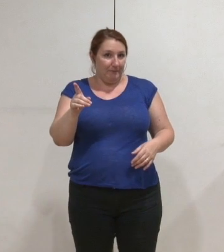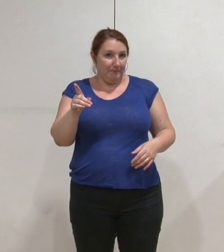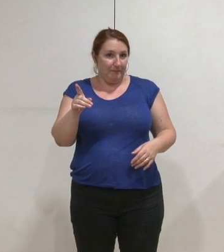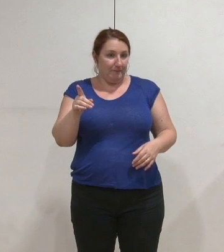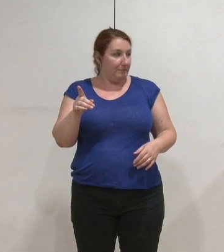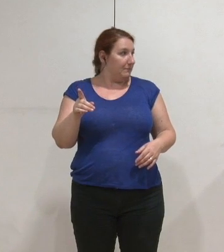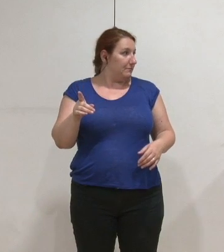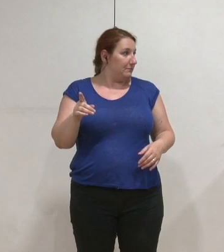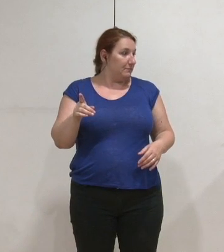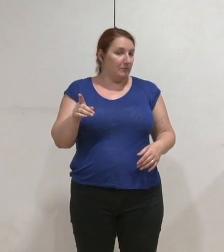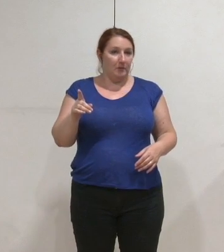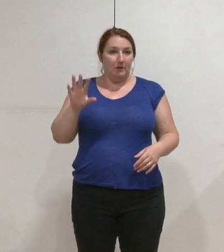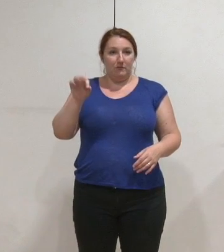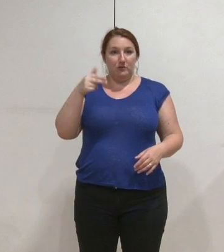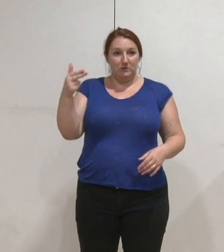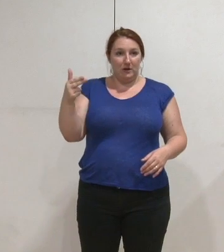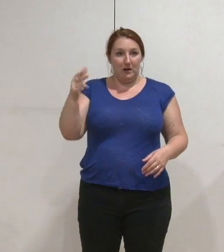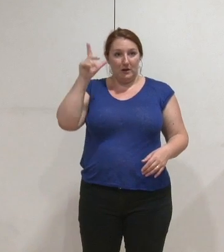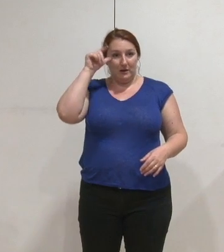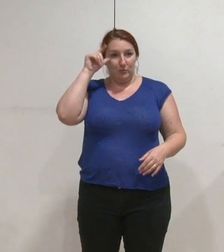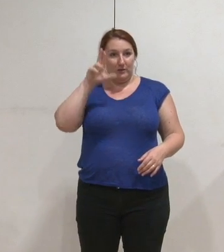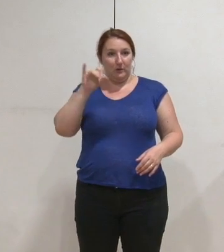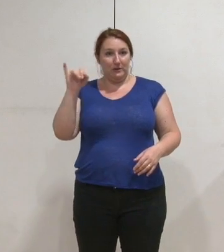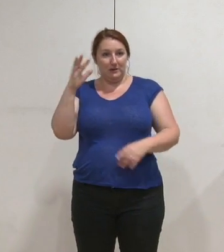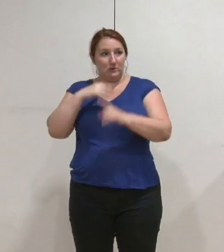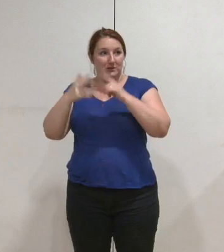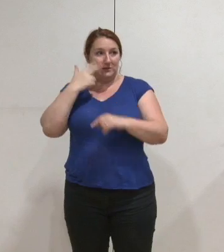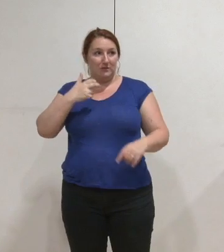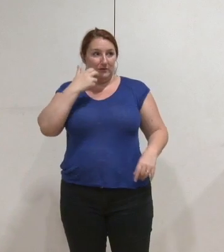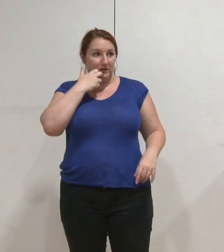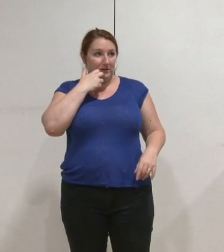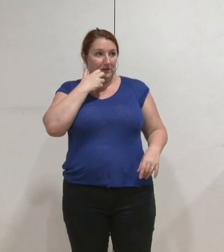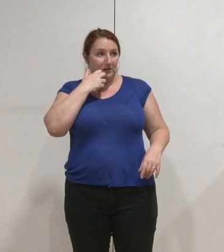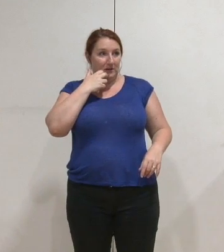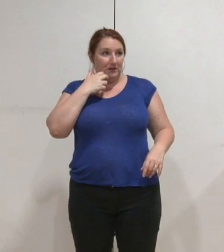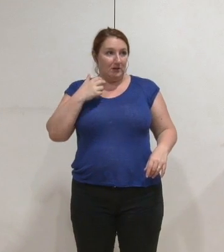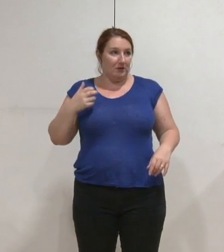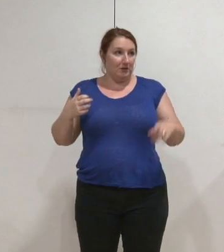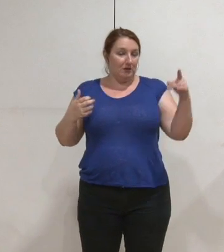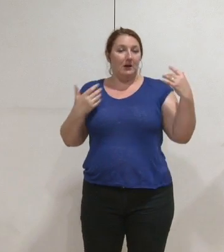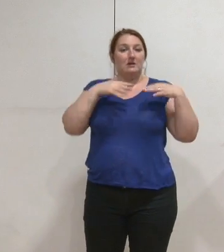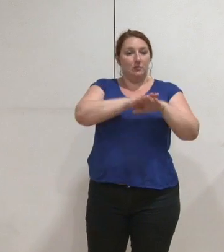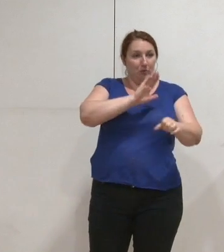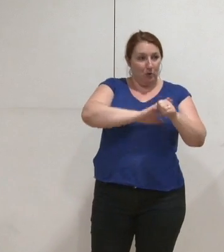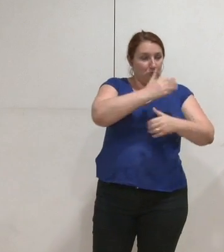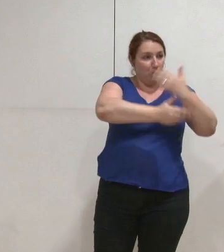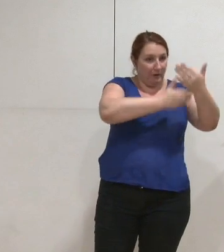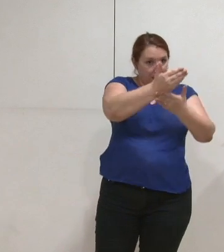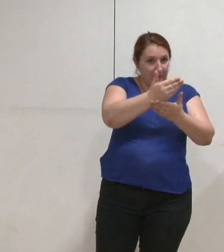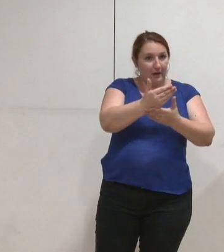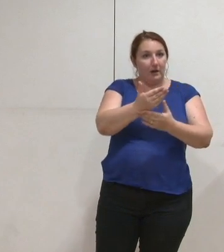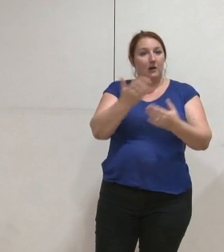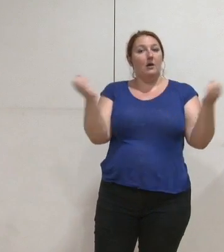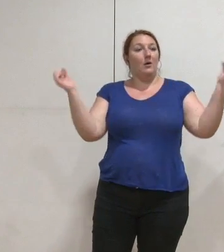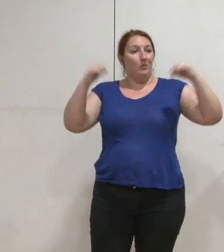vote Front national républicain udi société civile rassemblement de gauche et de progrès et qui